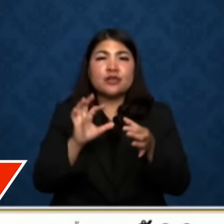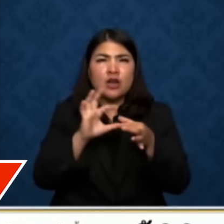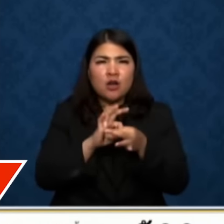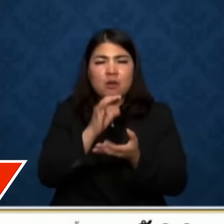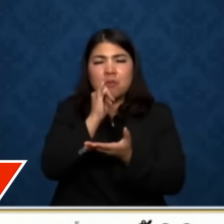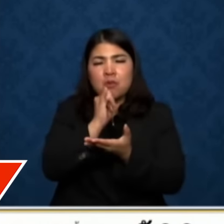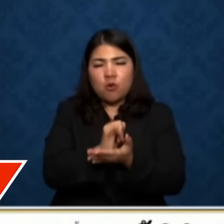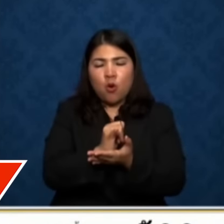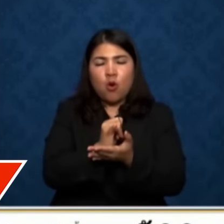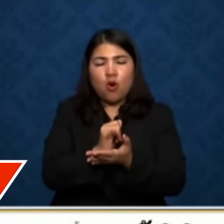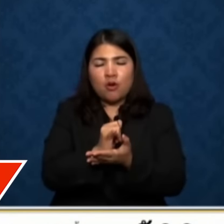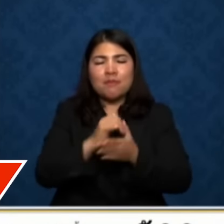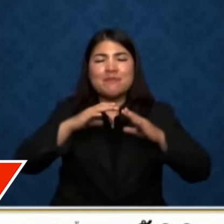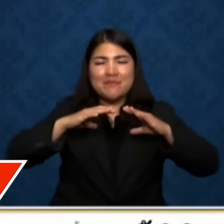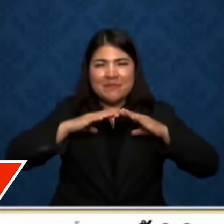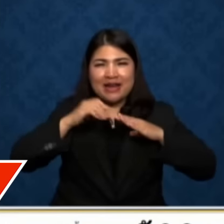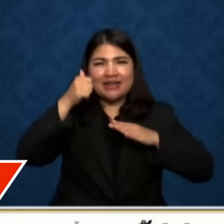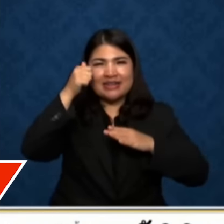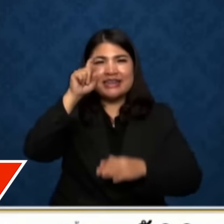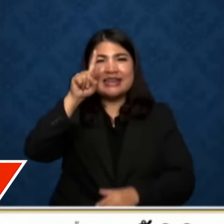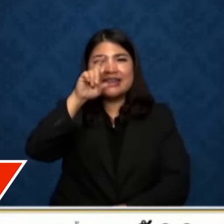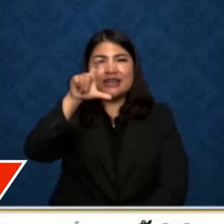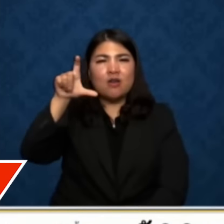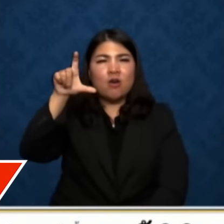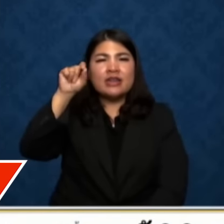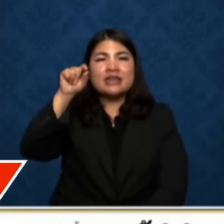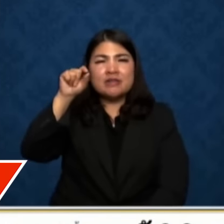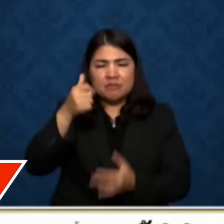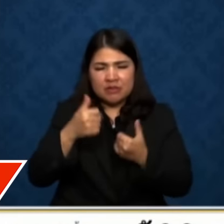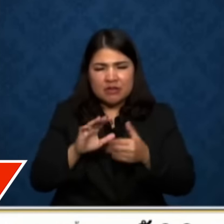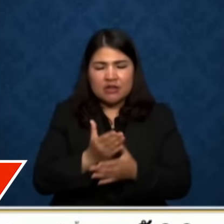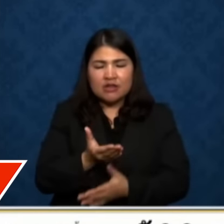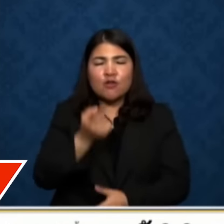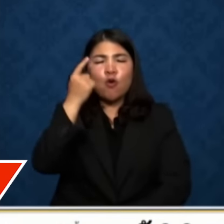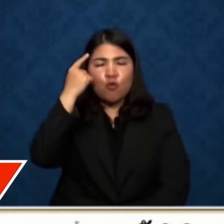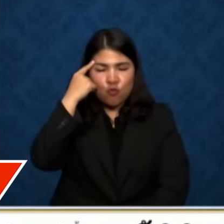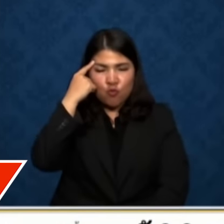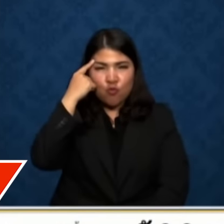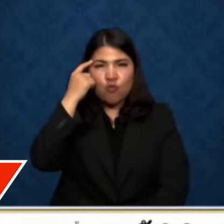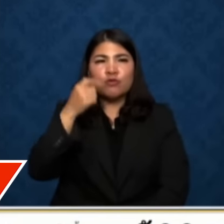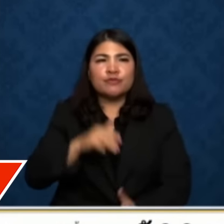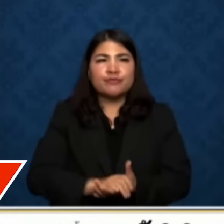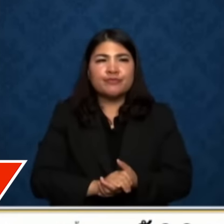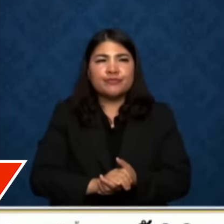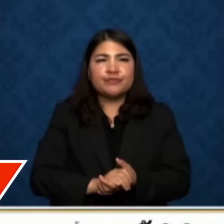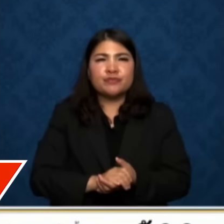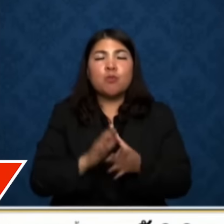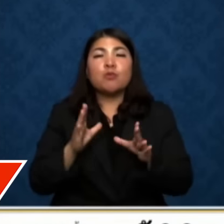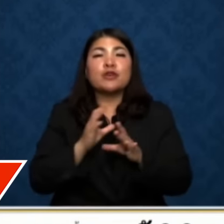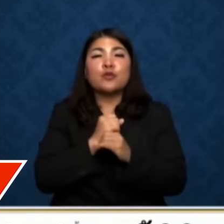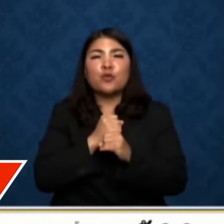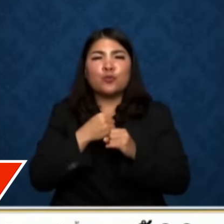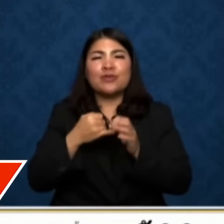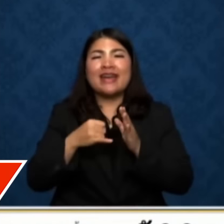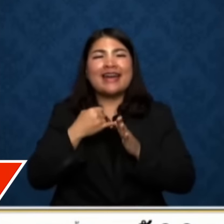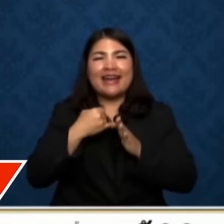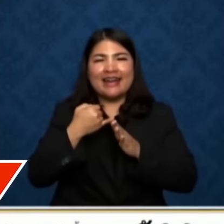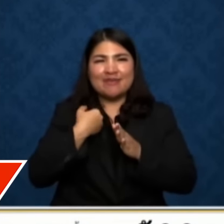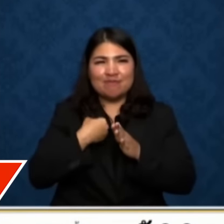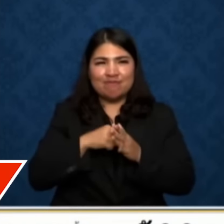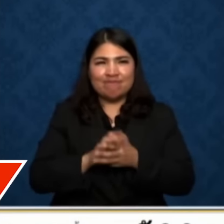เกิน120วันนะครับเพราะว่ารัฐมนตรีนี่ต้องทราบนะครับสไลด์ถัดไปครับผมสรุปให้เป็นแผนภูมิง่